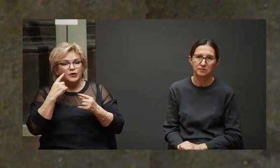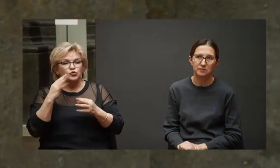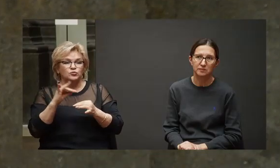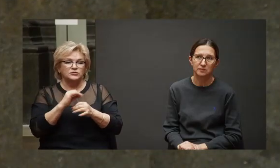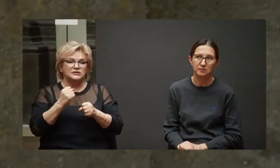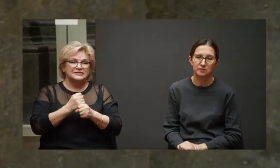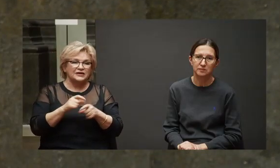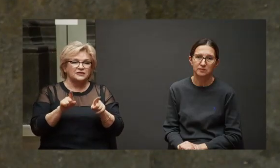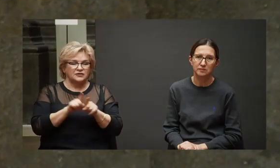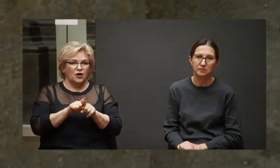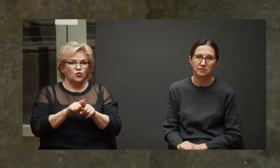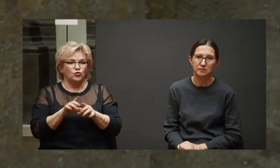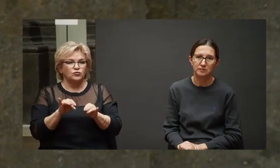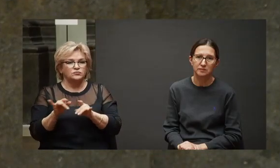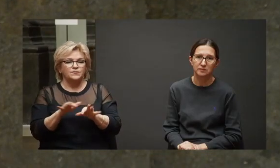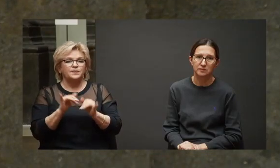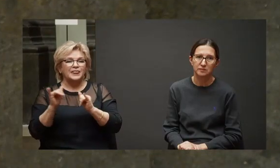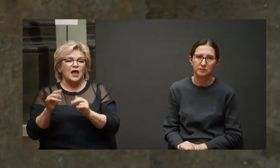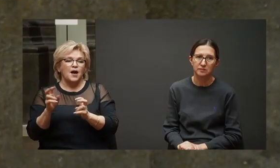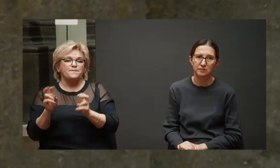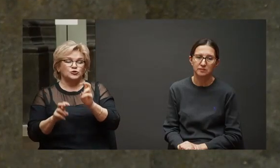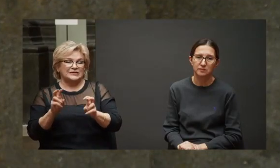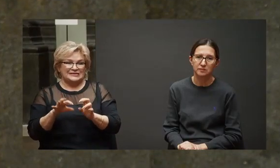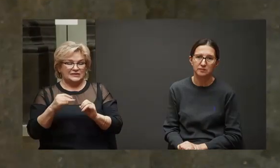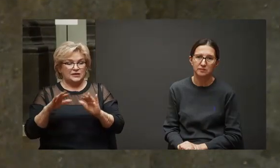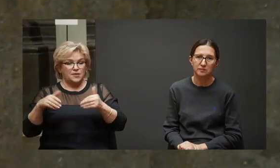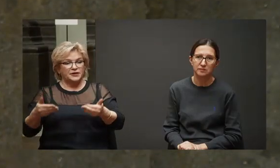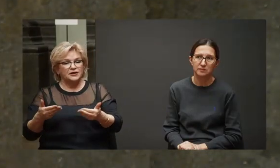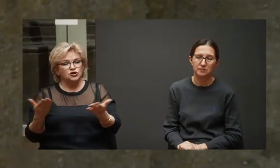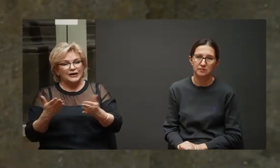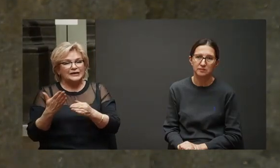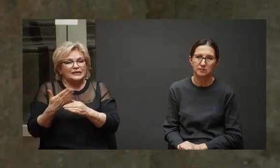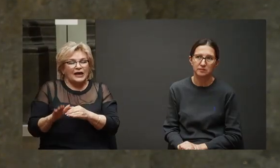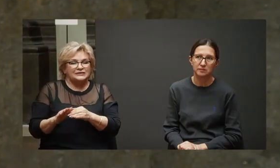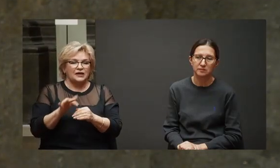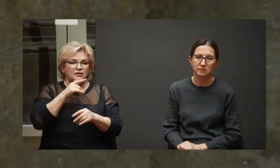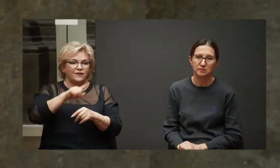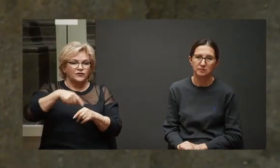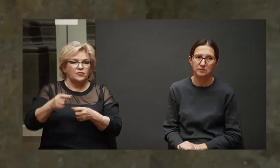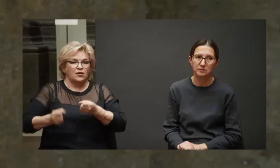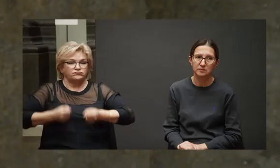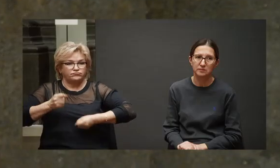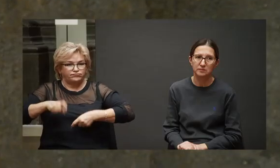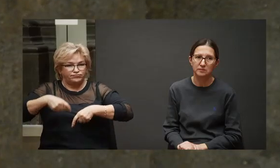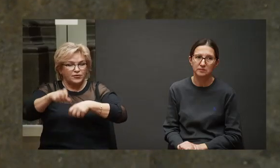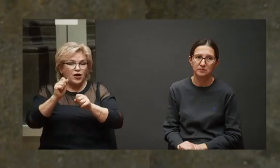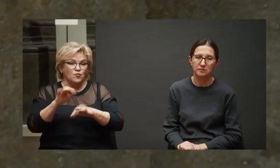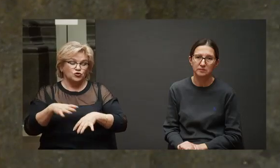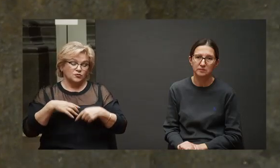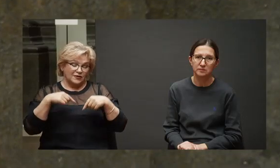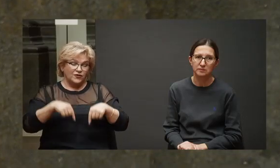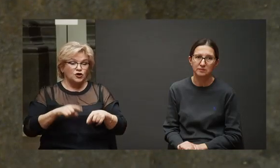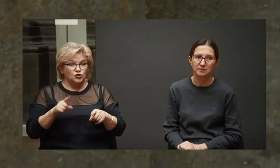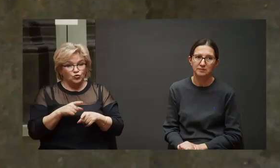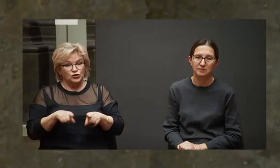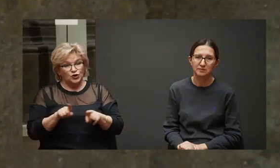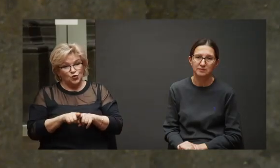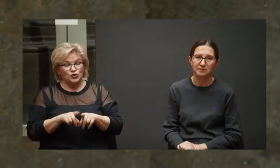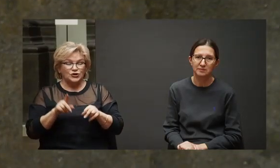скажем, такую опцию для посетителей, да, так сказать, предложить им в какие-то отдельные часы пробежаться. Может быть, в нашем музее тоже